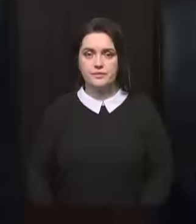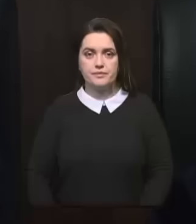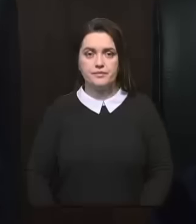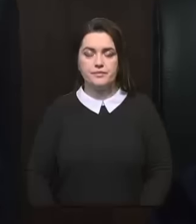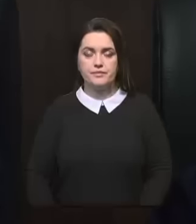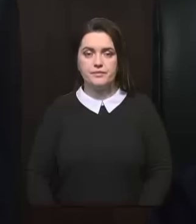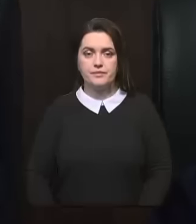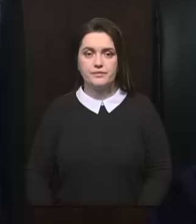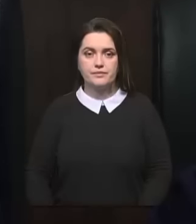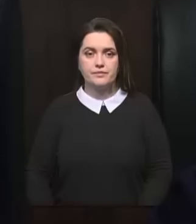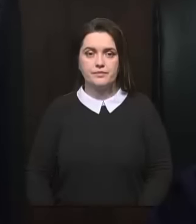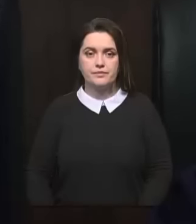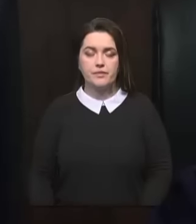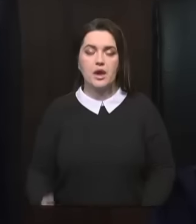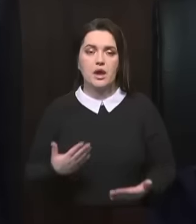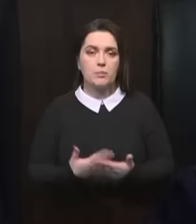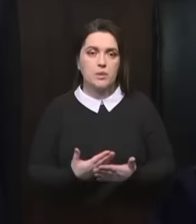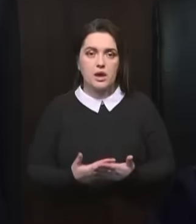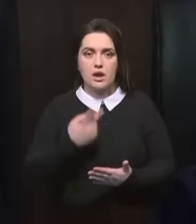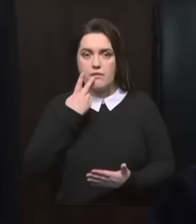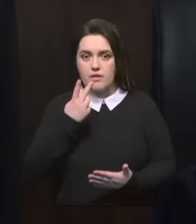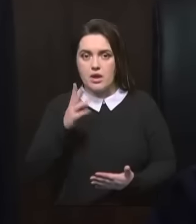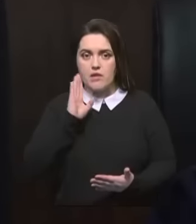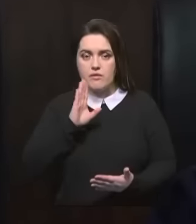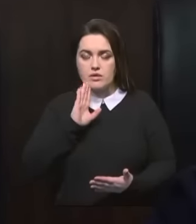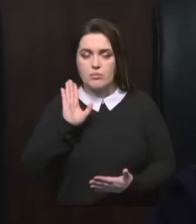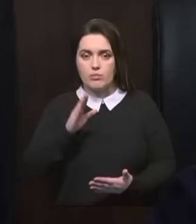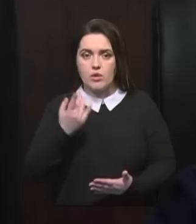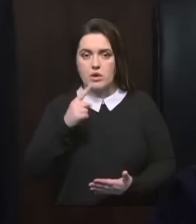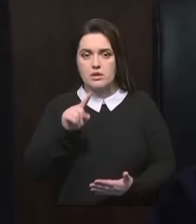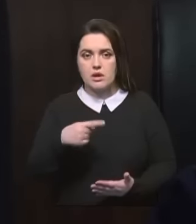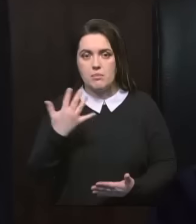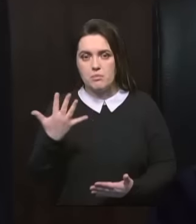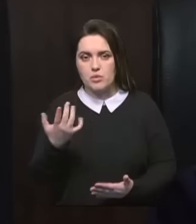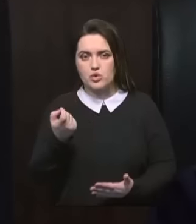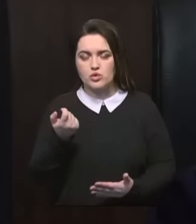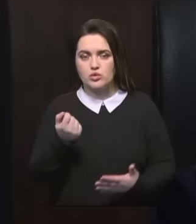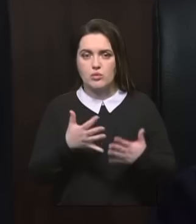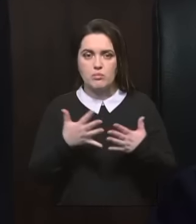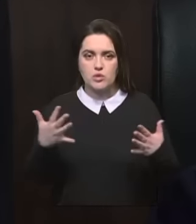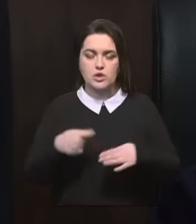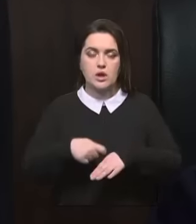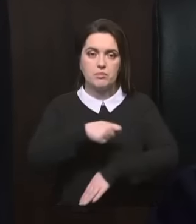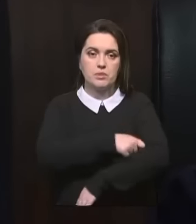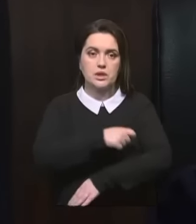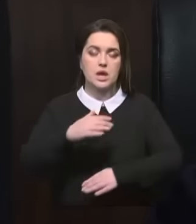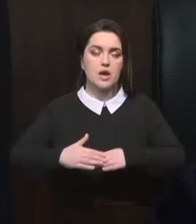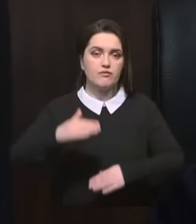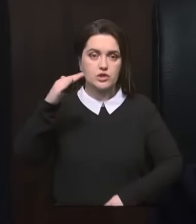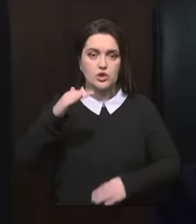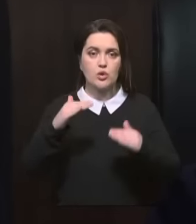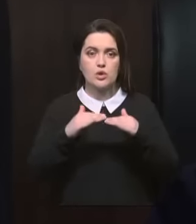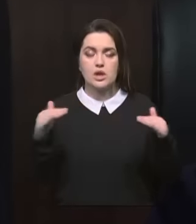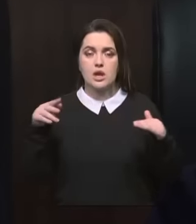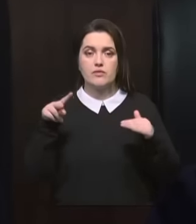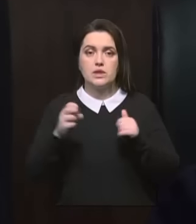прибывать. Мы примерно видели, что вода примерно будет на полтора, ну где-то чуть больше метров выше уровня